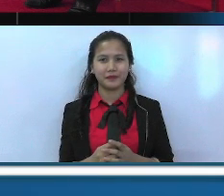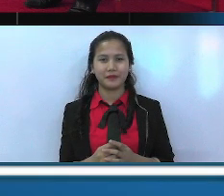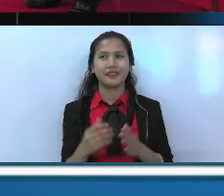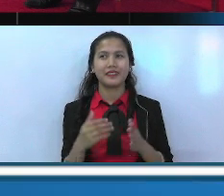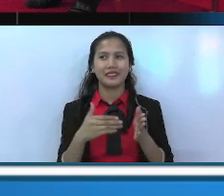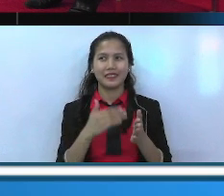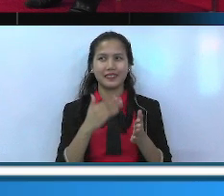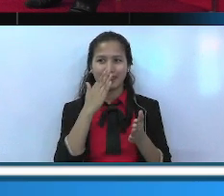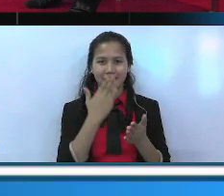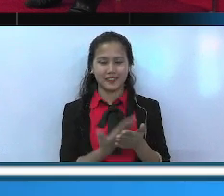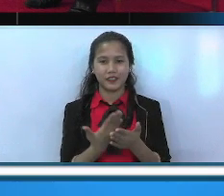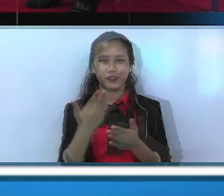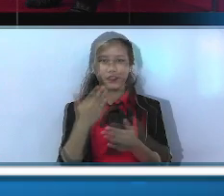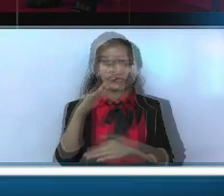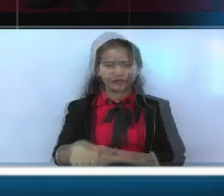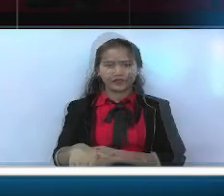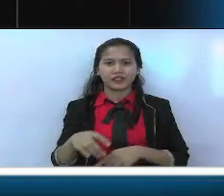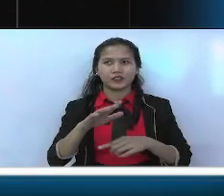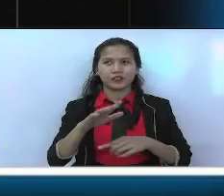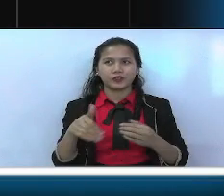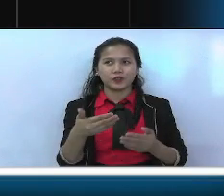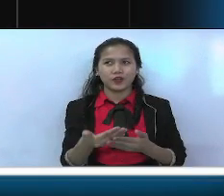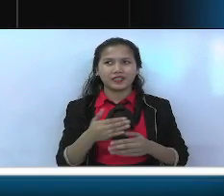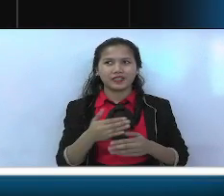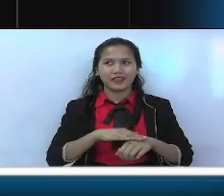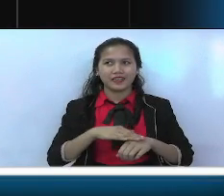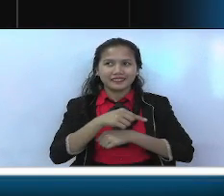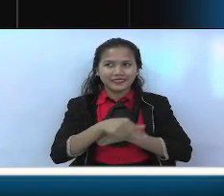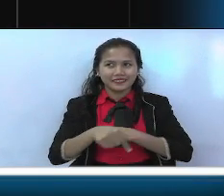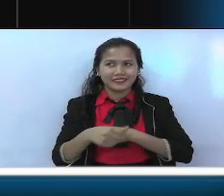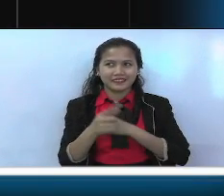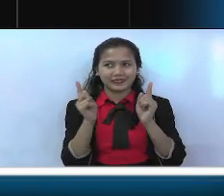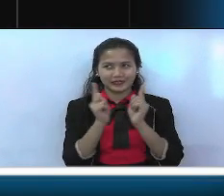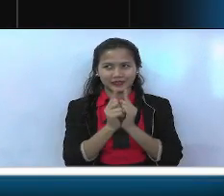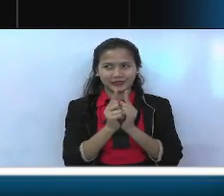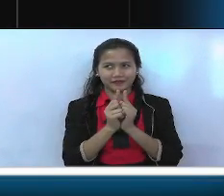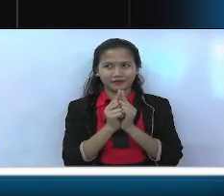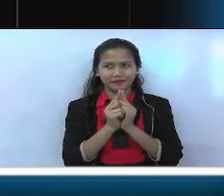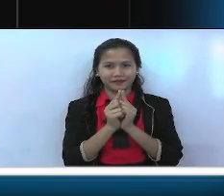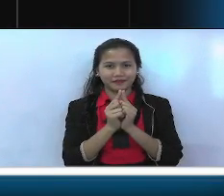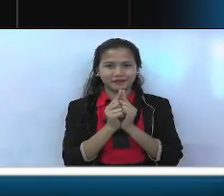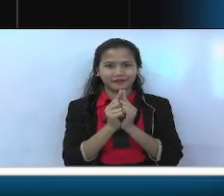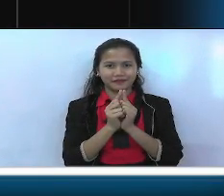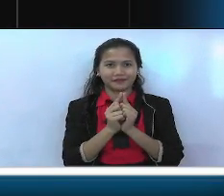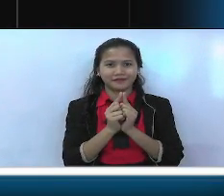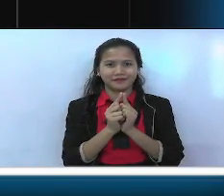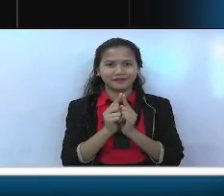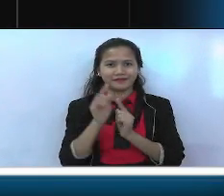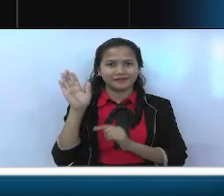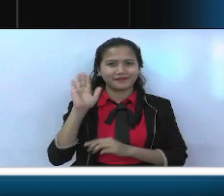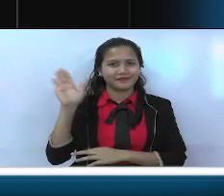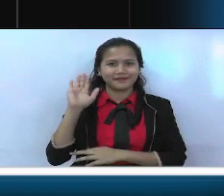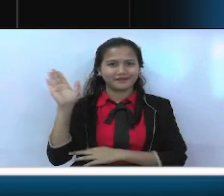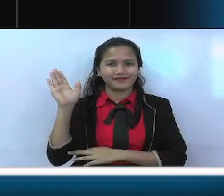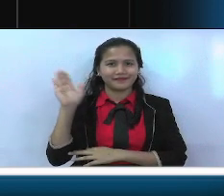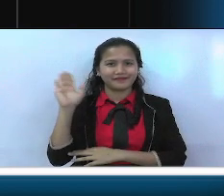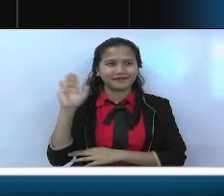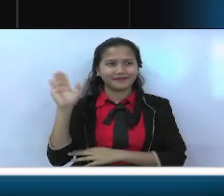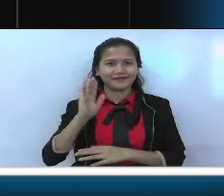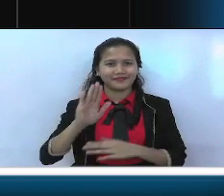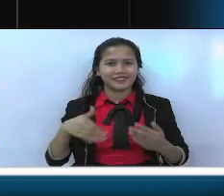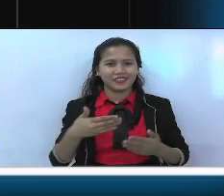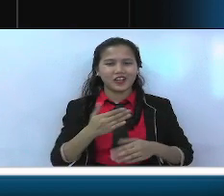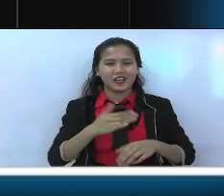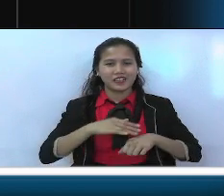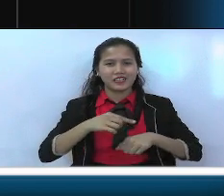mga Ka-G. Mga Google Meet. Yeah, wave your hands at mga nasa Google Meet natin. Turn your